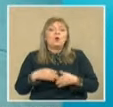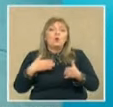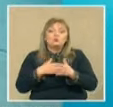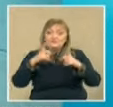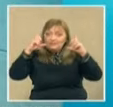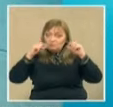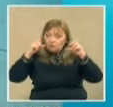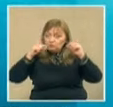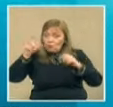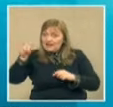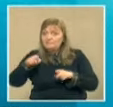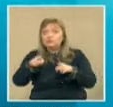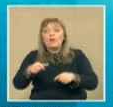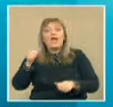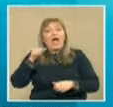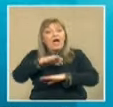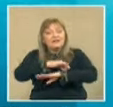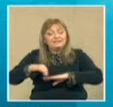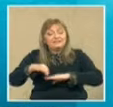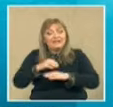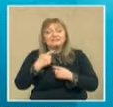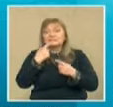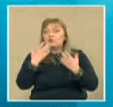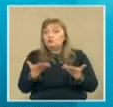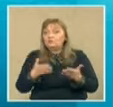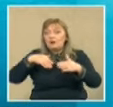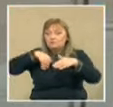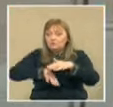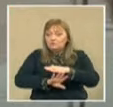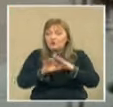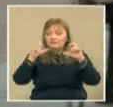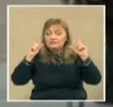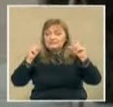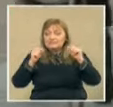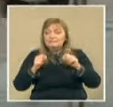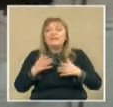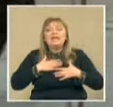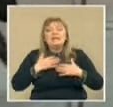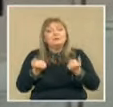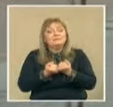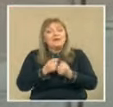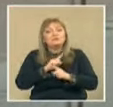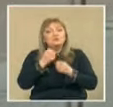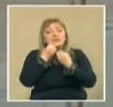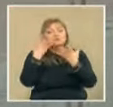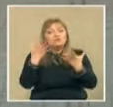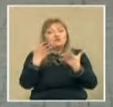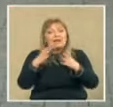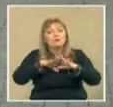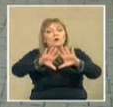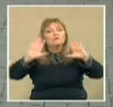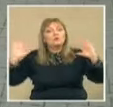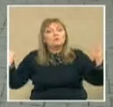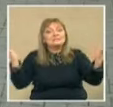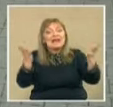Мартин Христов е и архитект. Затова подводните му снимки намират не случайно място точно в пространството за изкуство, в емблематична